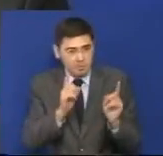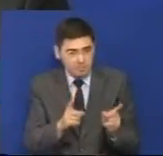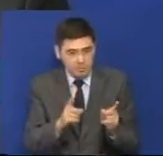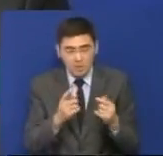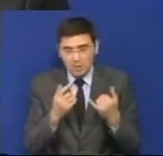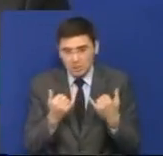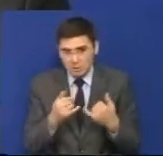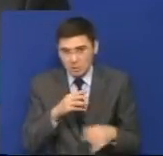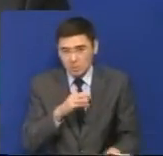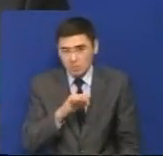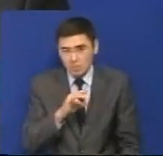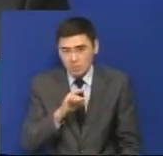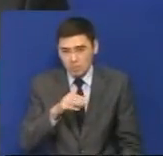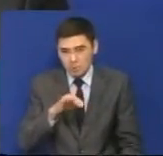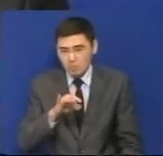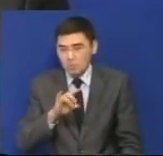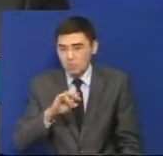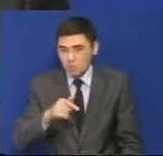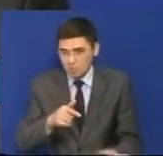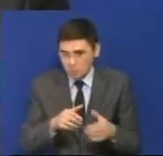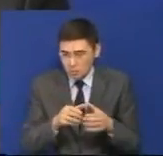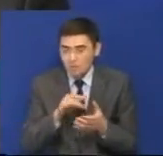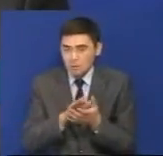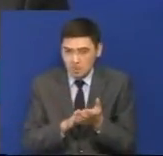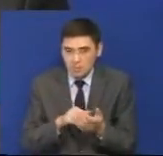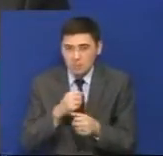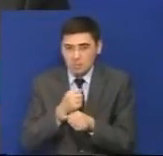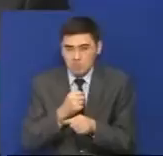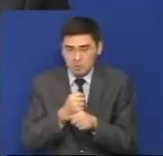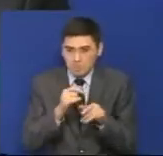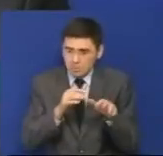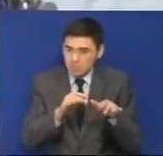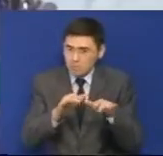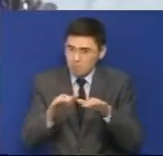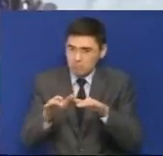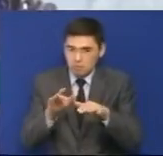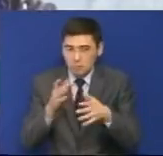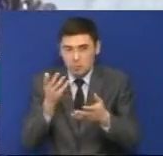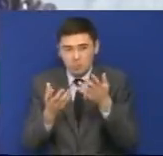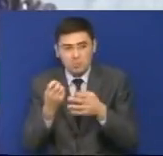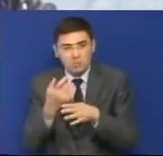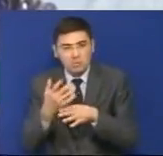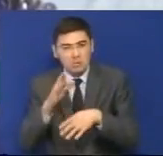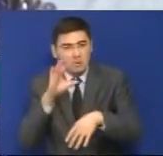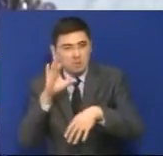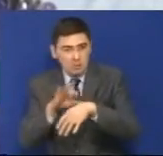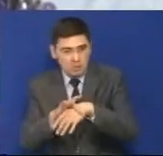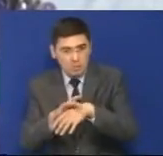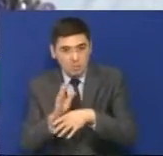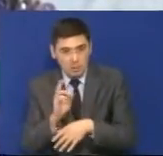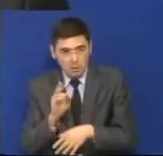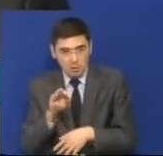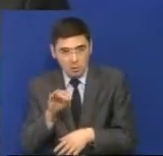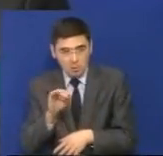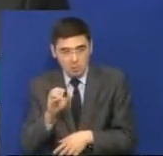жұмыс істеуде. Мүмкін әлі де анықталады. Бізге келіп құжаттарын ұсынған фактілер болды. Ал содан кейін комиссия шыққан кезде онда мүлде